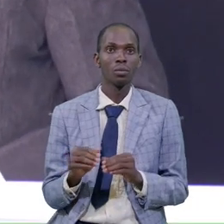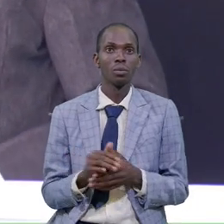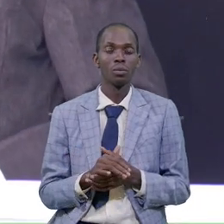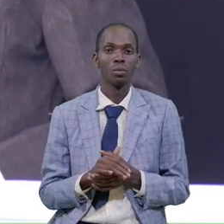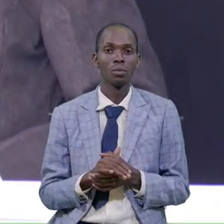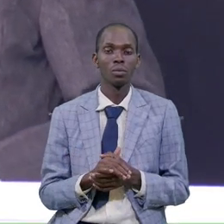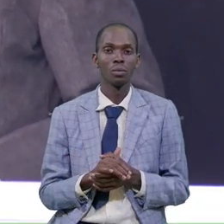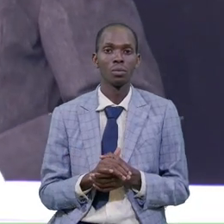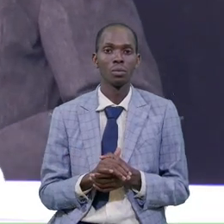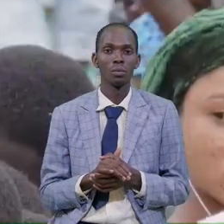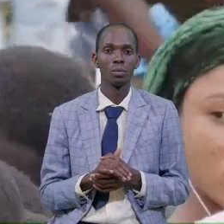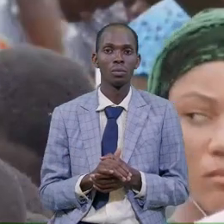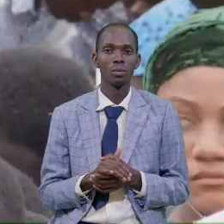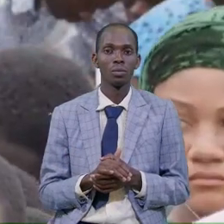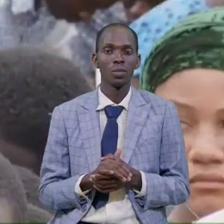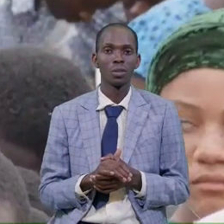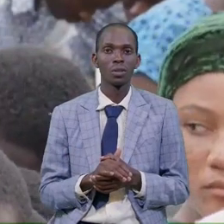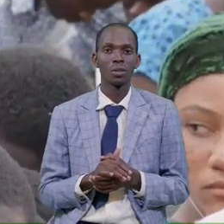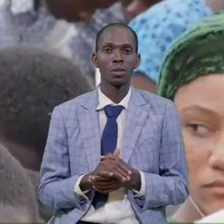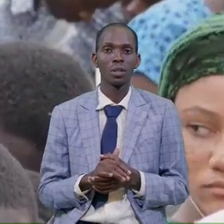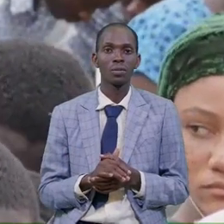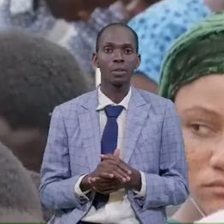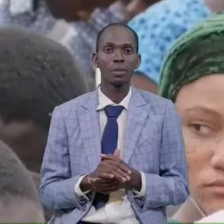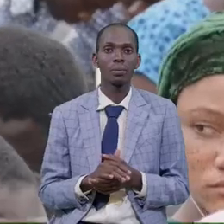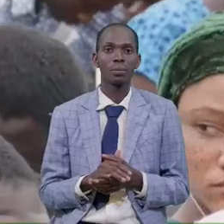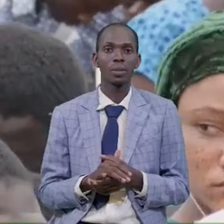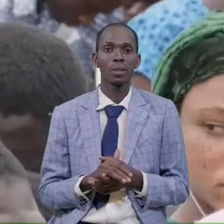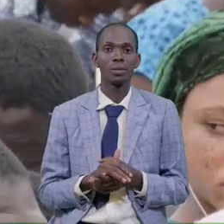pour qu'ils puissent évoluer avec le Seigneur.